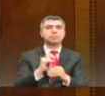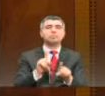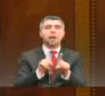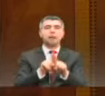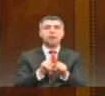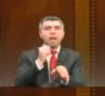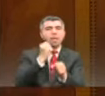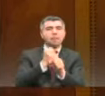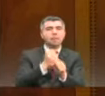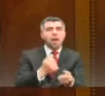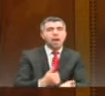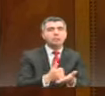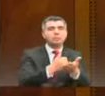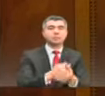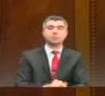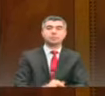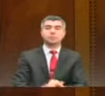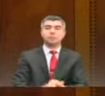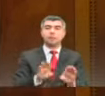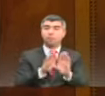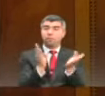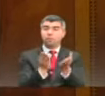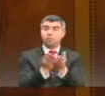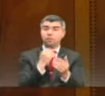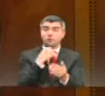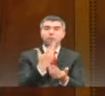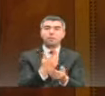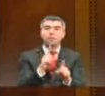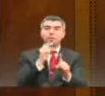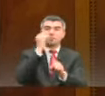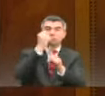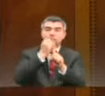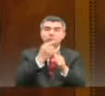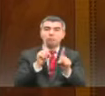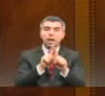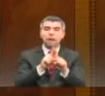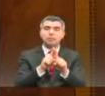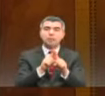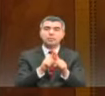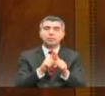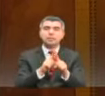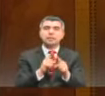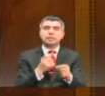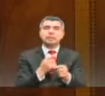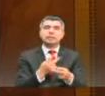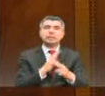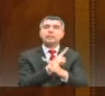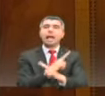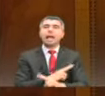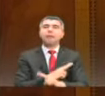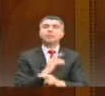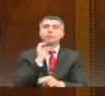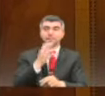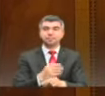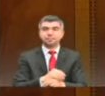والخدمات التي يؤديها. إصلاح شمولي ومستدام لنظام المعاشات، غادي يكون شمولي